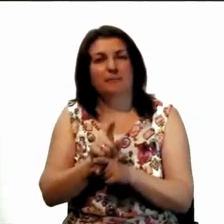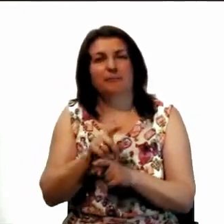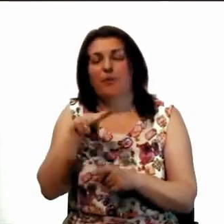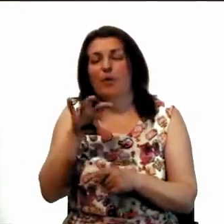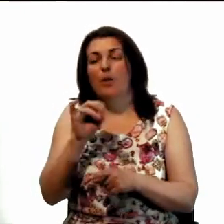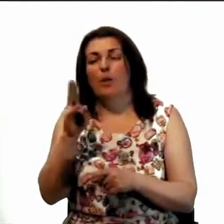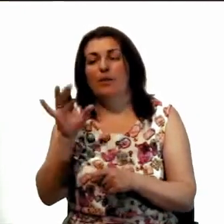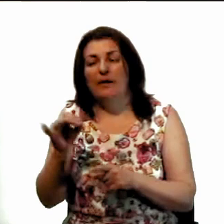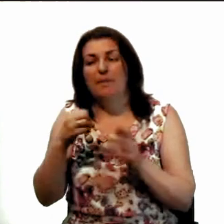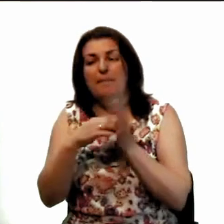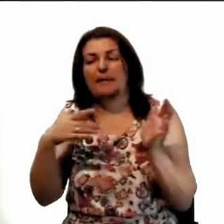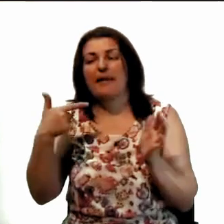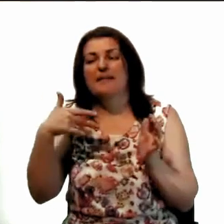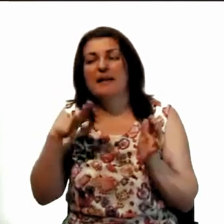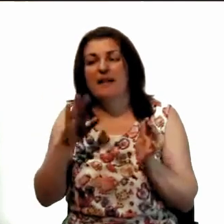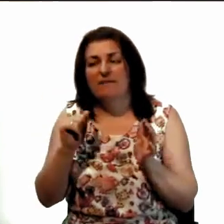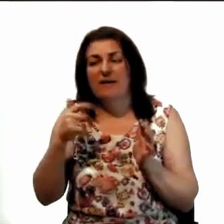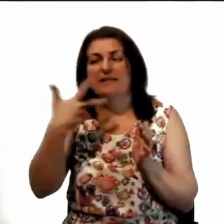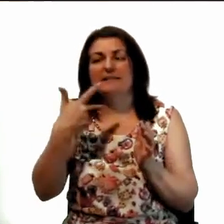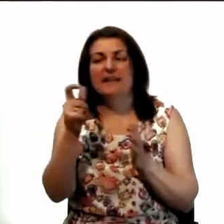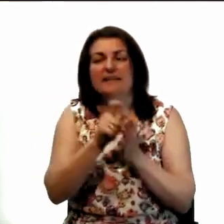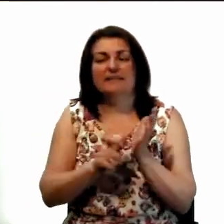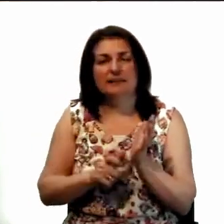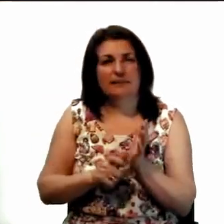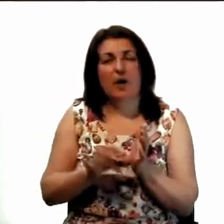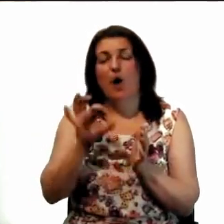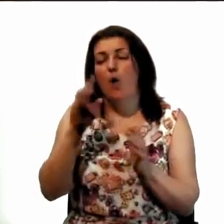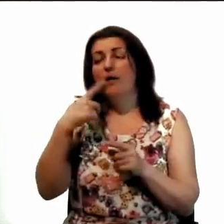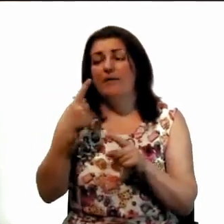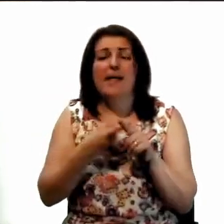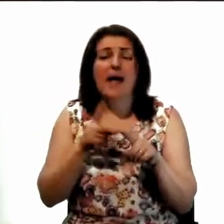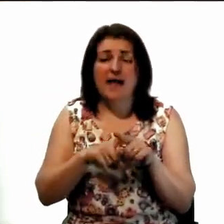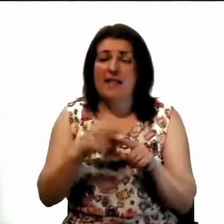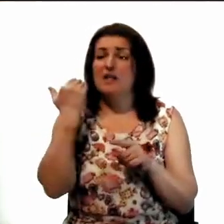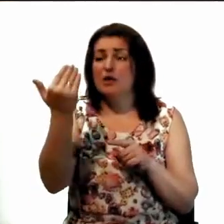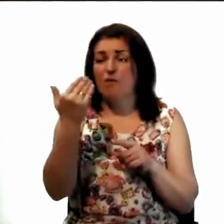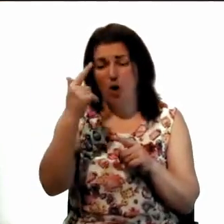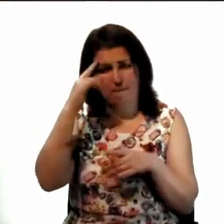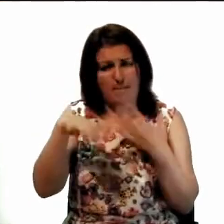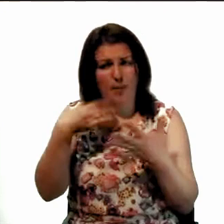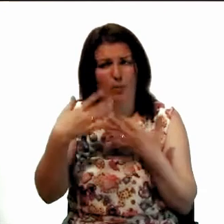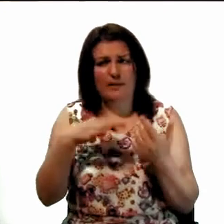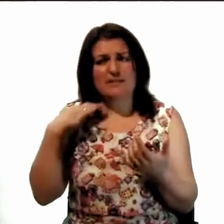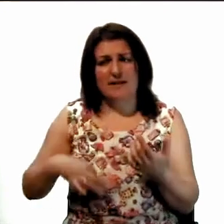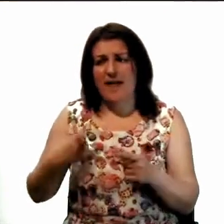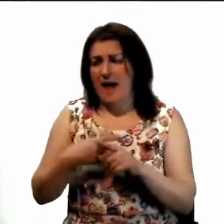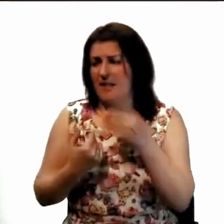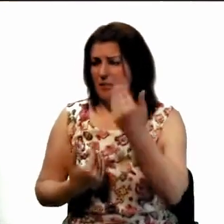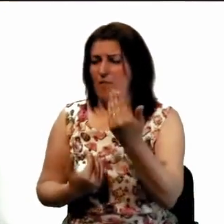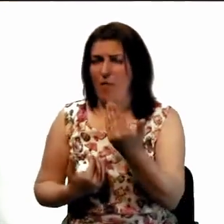Луки, 15 глава, 30 стих. Он говорит, этот твой блудный сын, это твой,